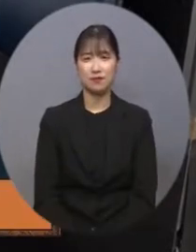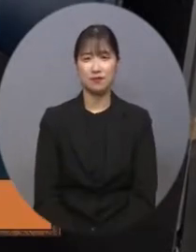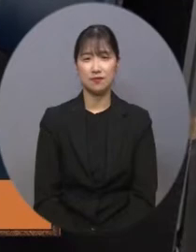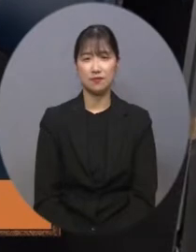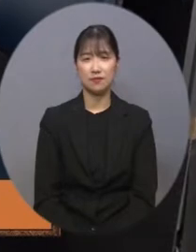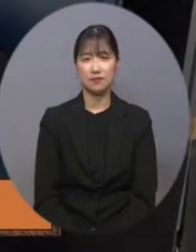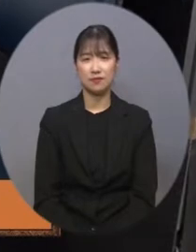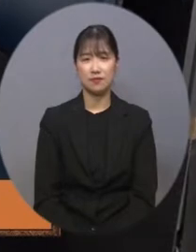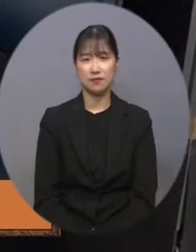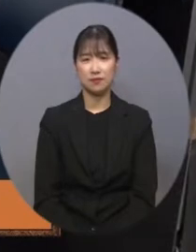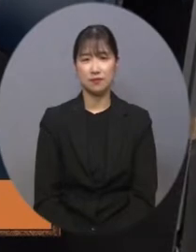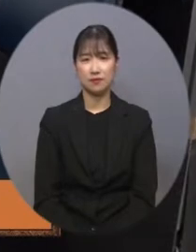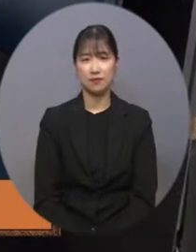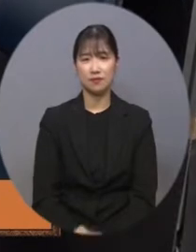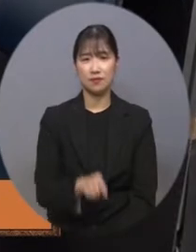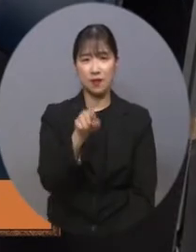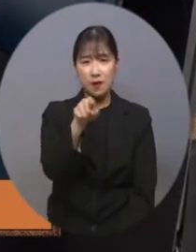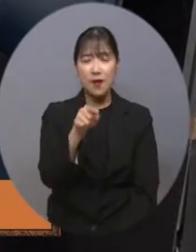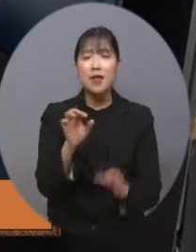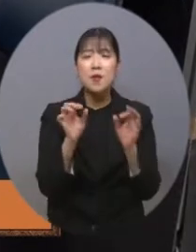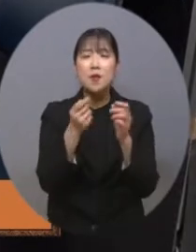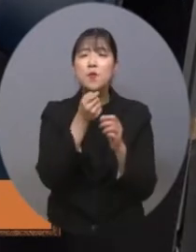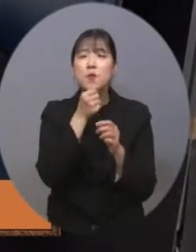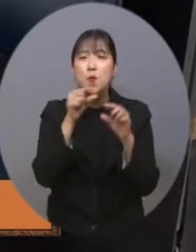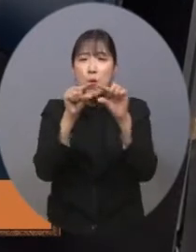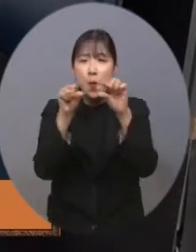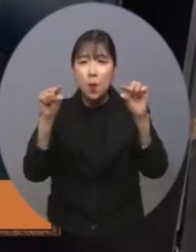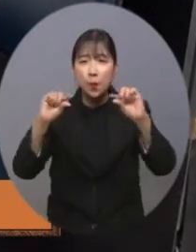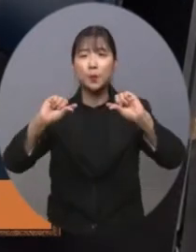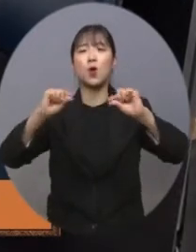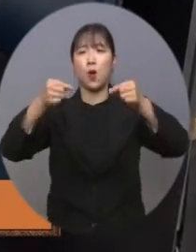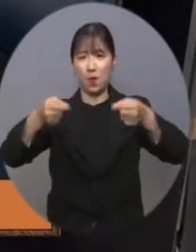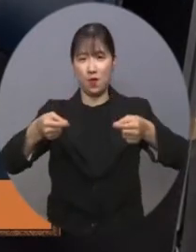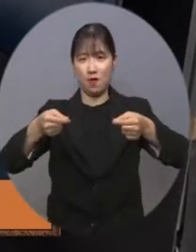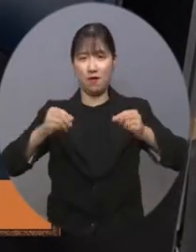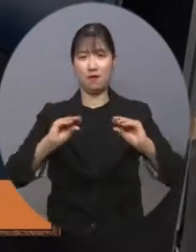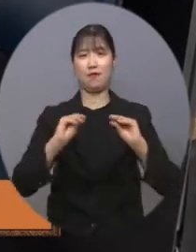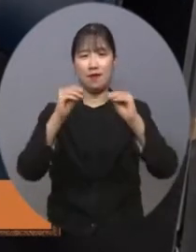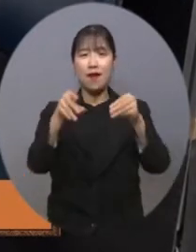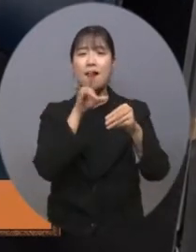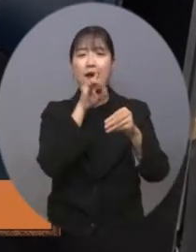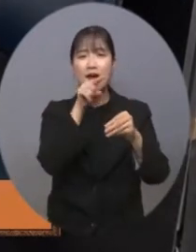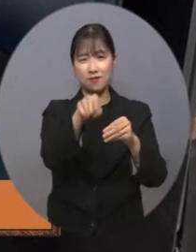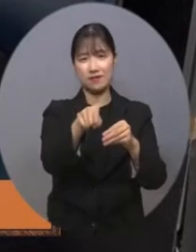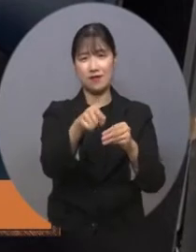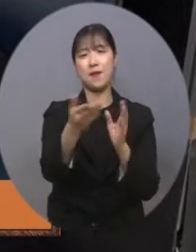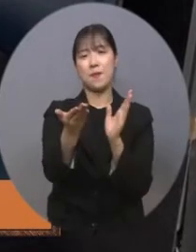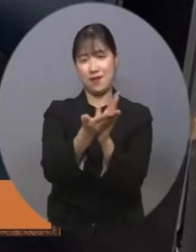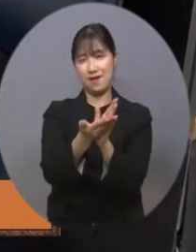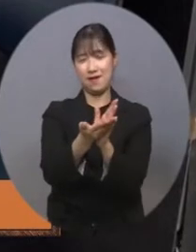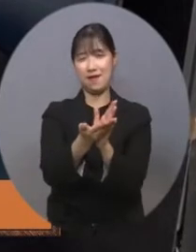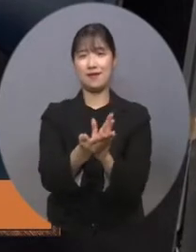그리고. 여기를 네. 살짝 접어서. 네. 여기 가운데랑 여기 가운데. 아.